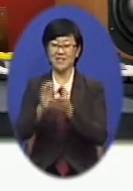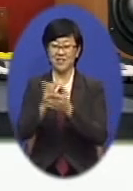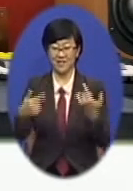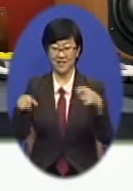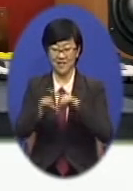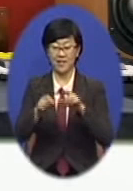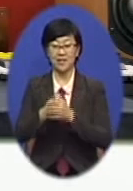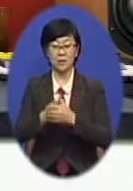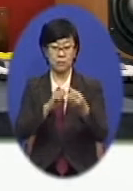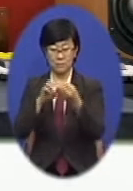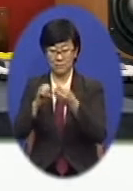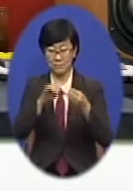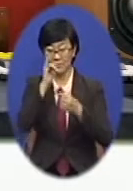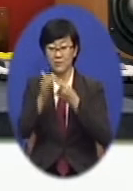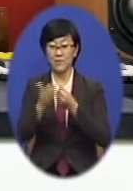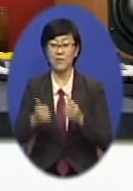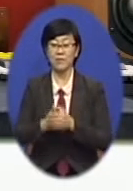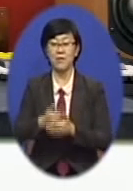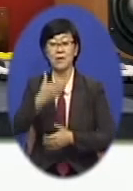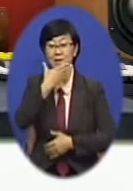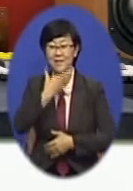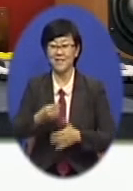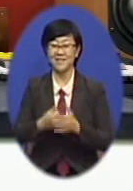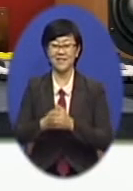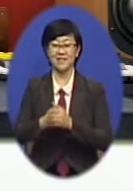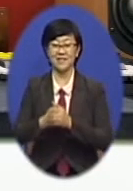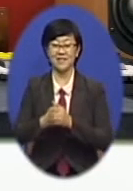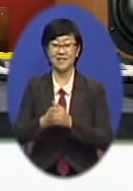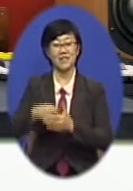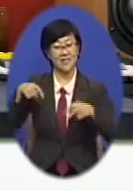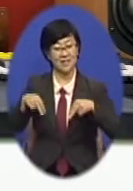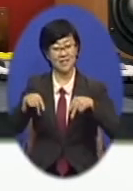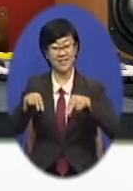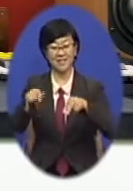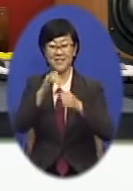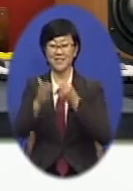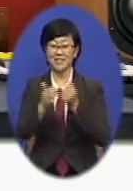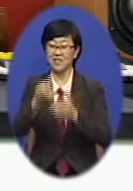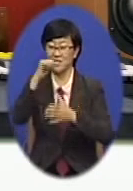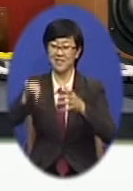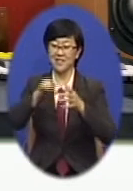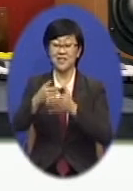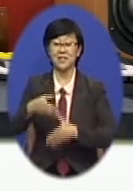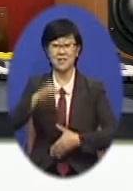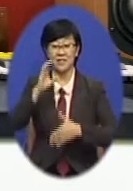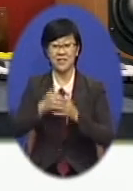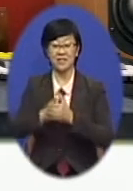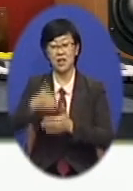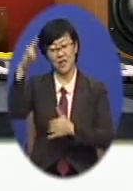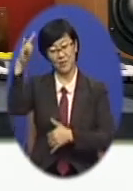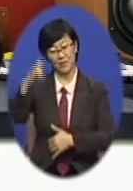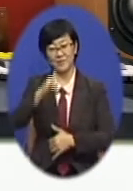친구들과 담소를 나누고 또 행복하게 산책도 거닐면서 커피 한잔 드시면서